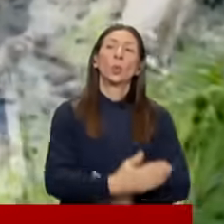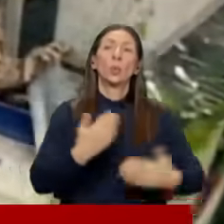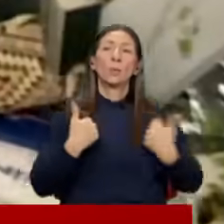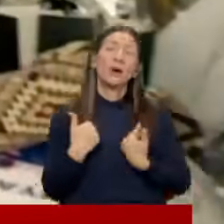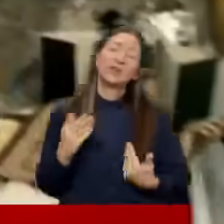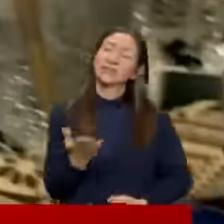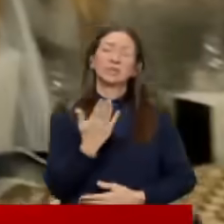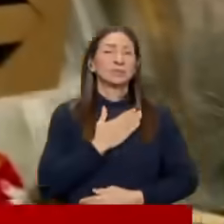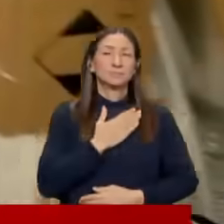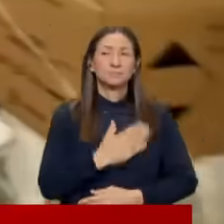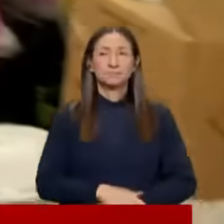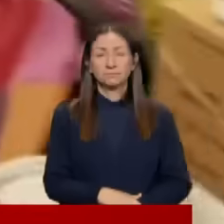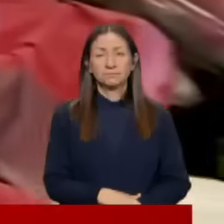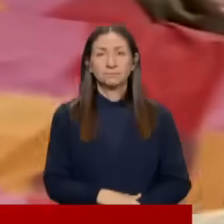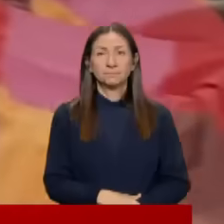artık vazgeçtim.